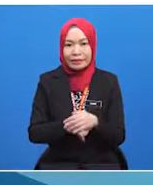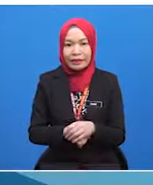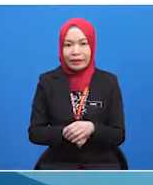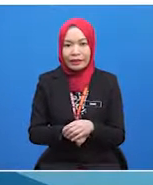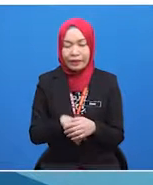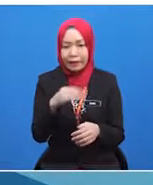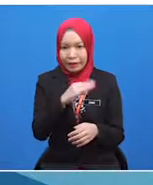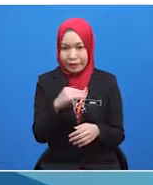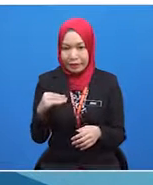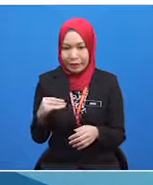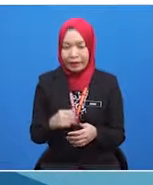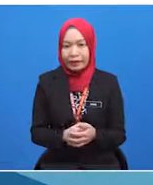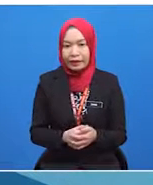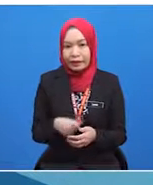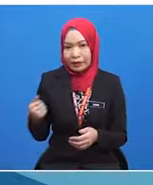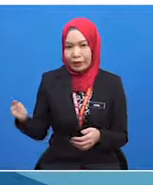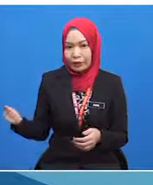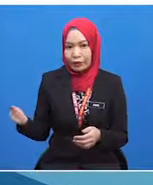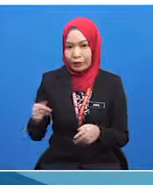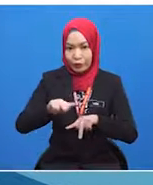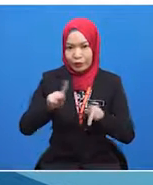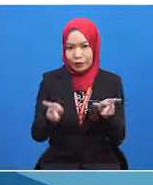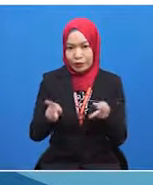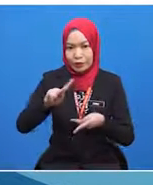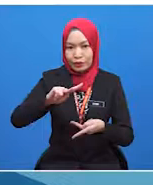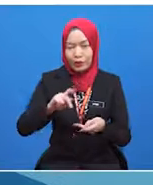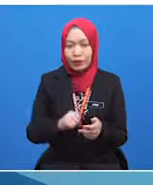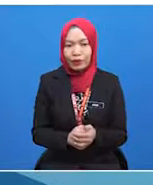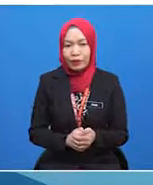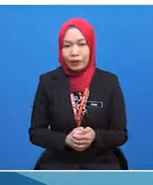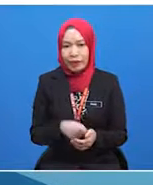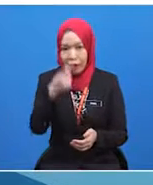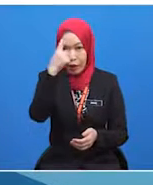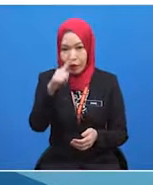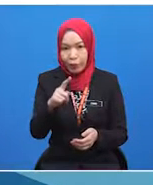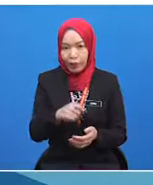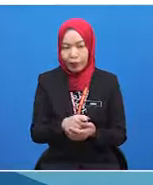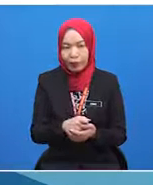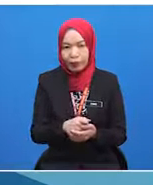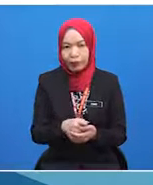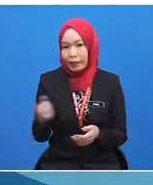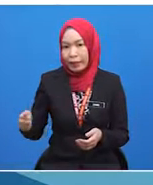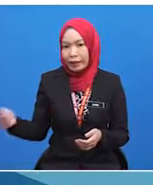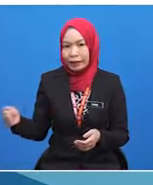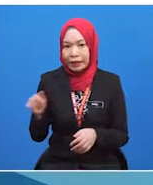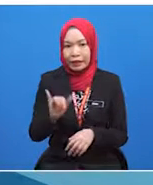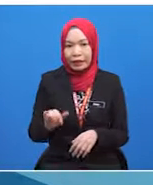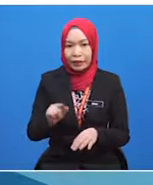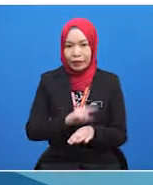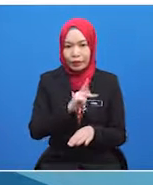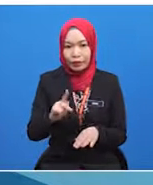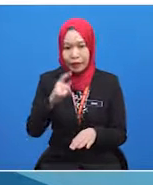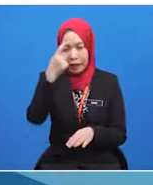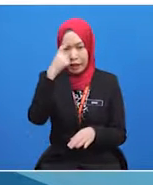Ini pula toolbox. Toolbox adalah peralatan-peralatan yang digunakan untuk